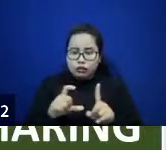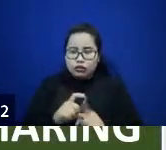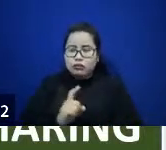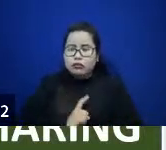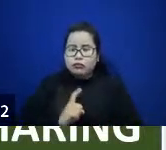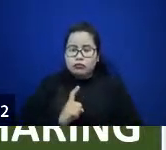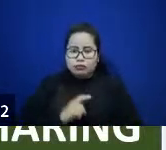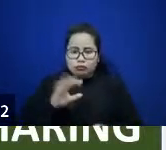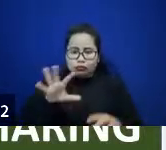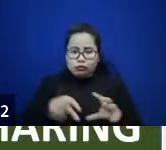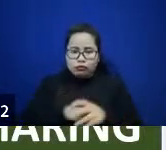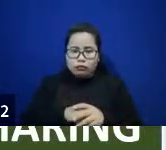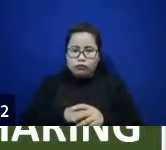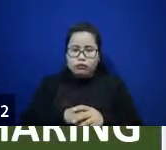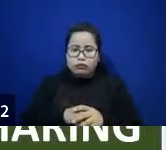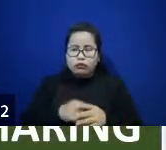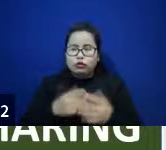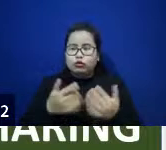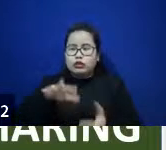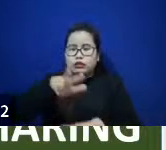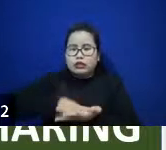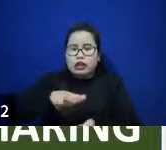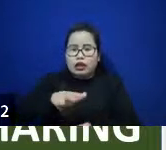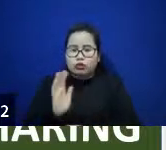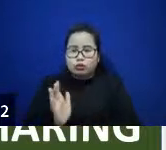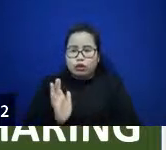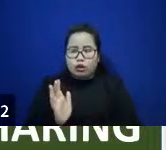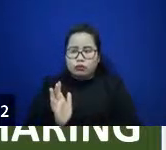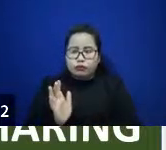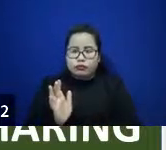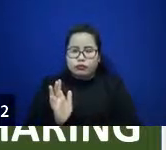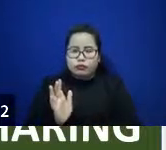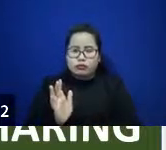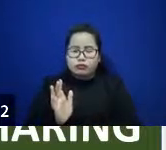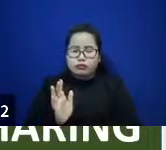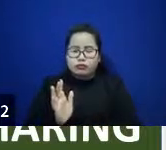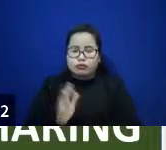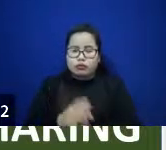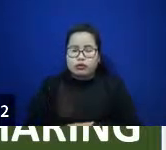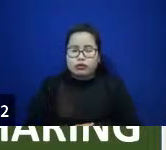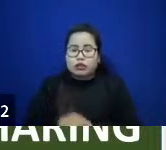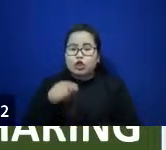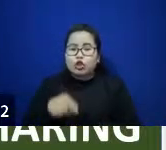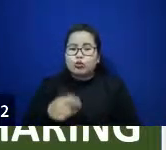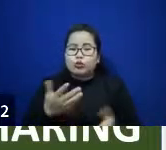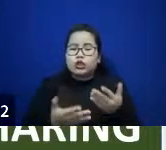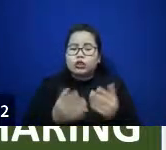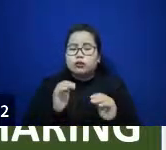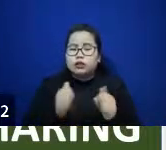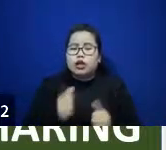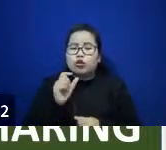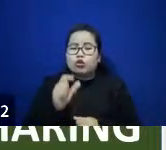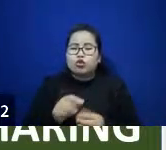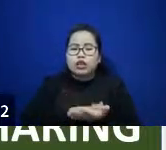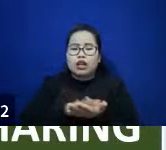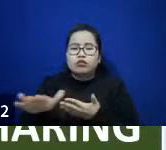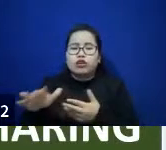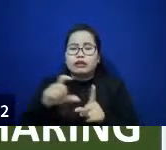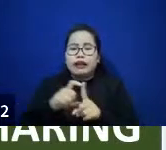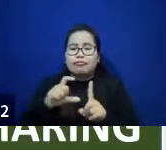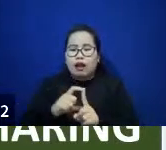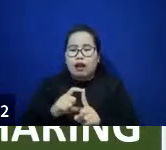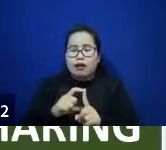termasuk nanti ketika rubp sudah disahkan itu akan berlaku terhadap transfer data